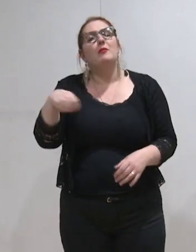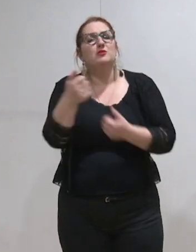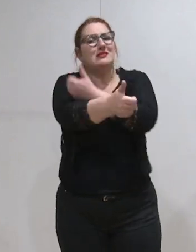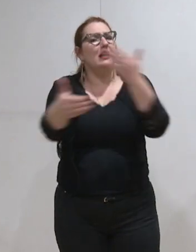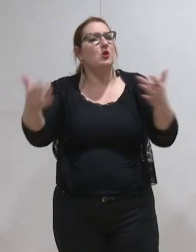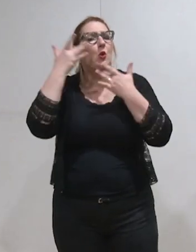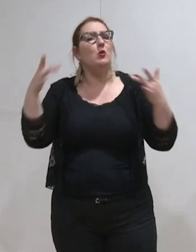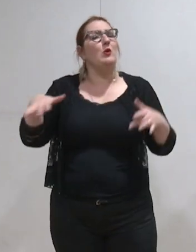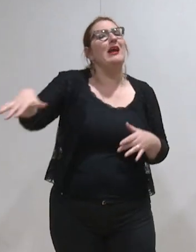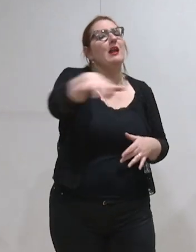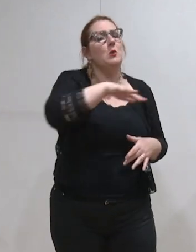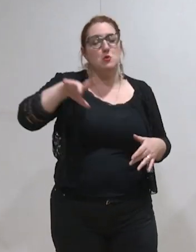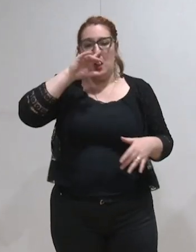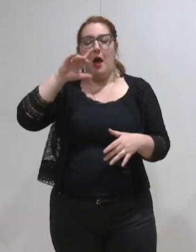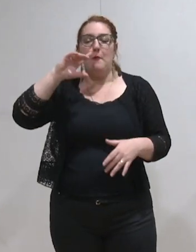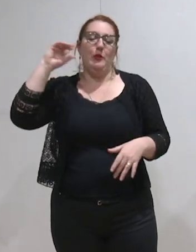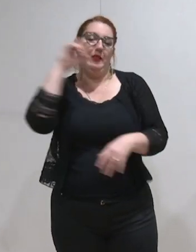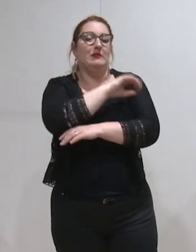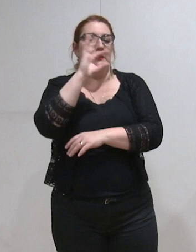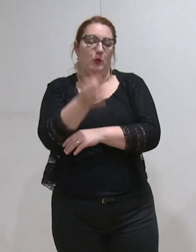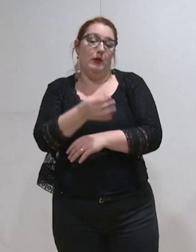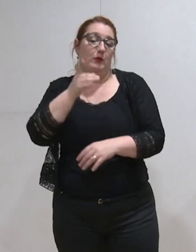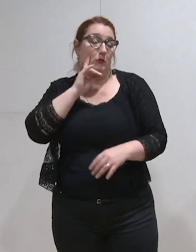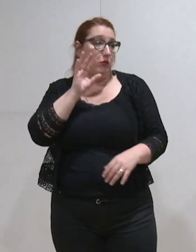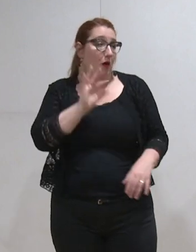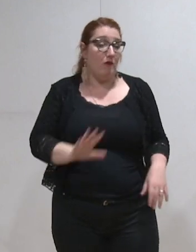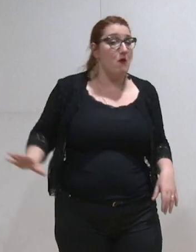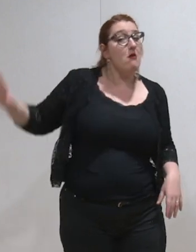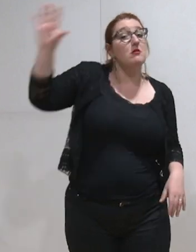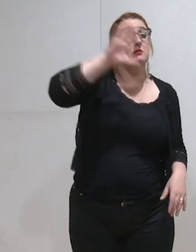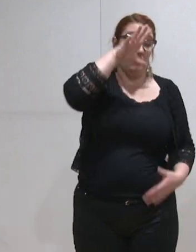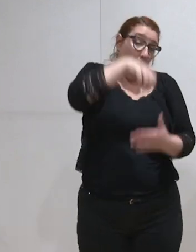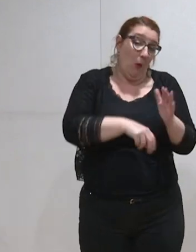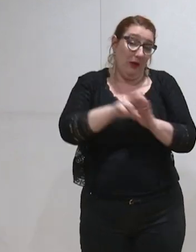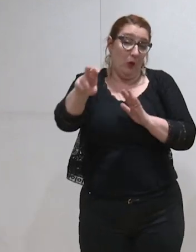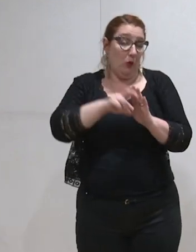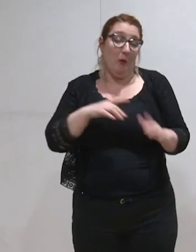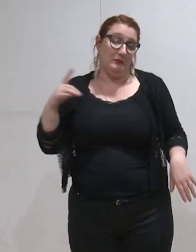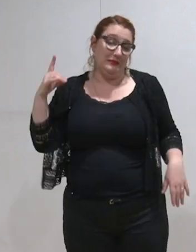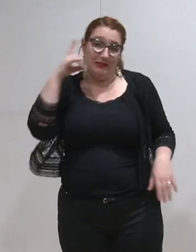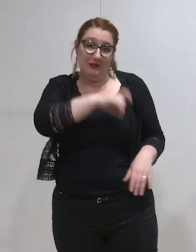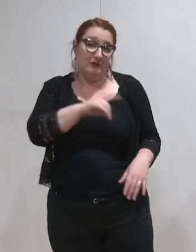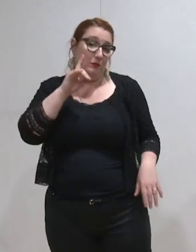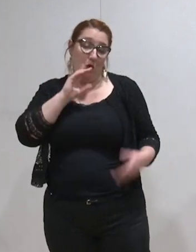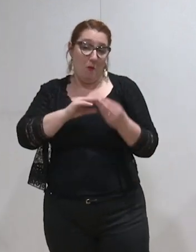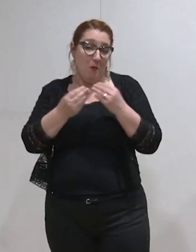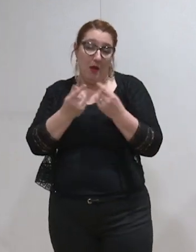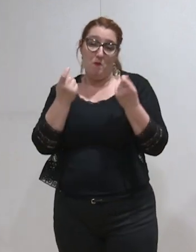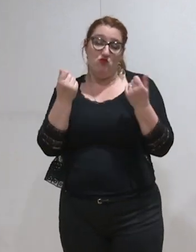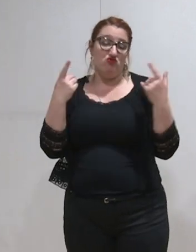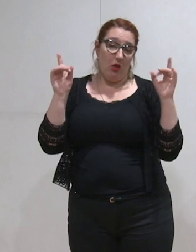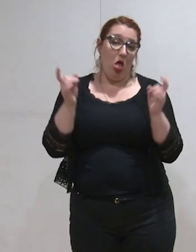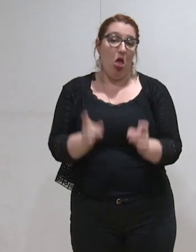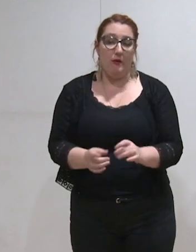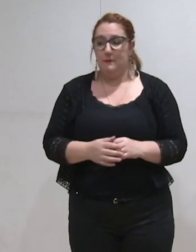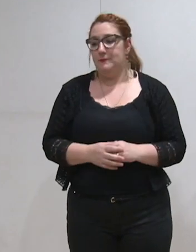son ensemble qui est frappé partout en France et y compris à Grenoble malgré nos efforts par les restructions budgétaires ce